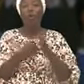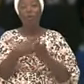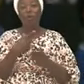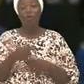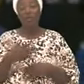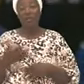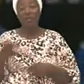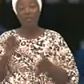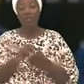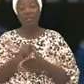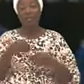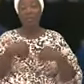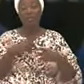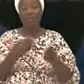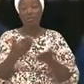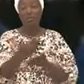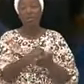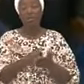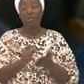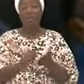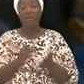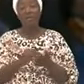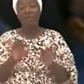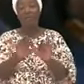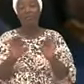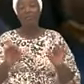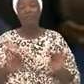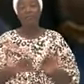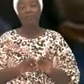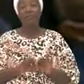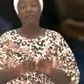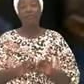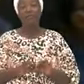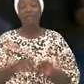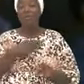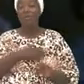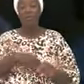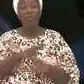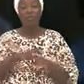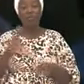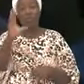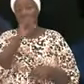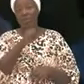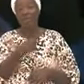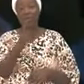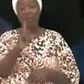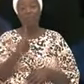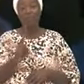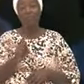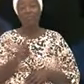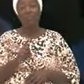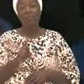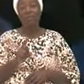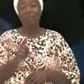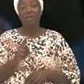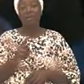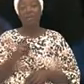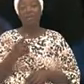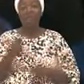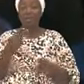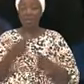et des cela qu'ils ne savent pas écrire les surveillants le conseiller qui donne le